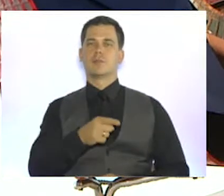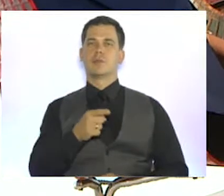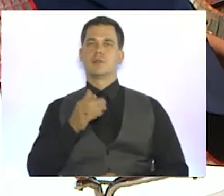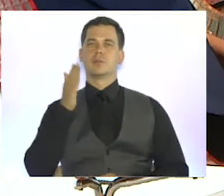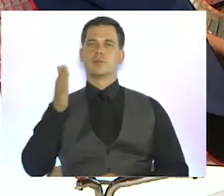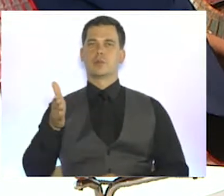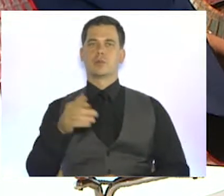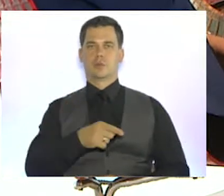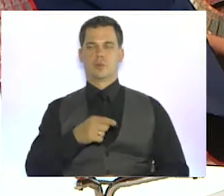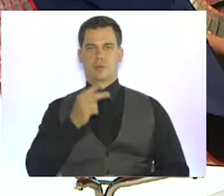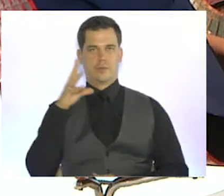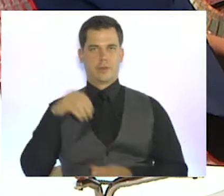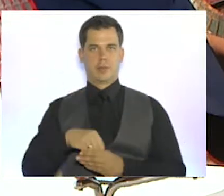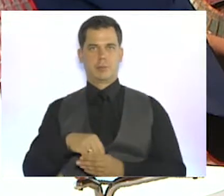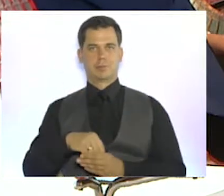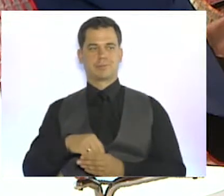mamy już